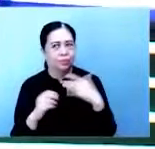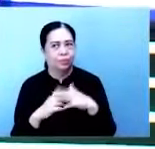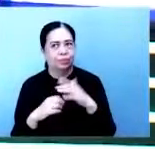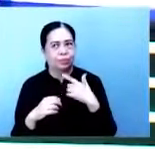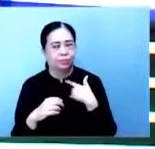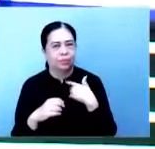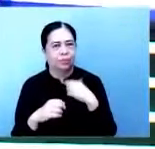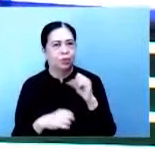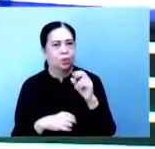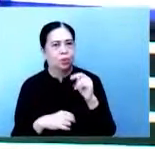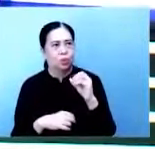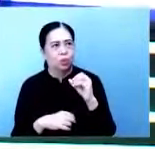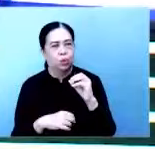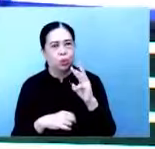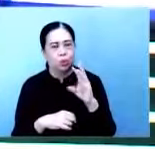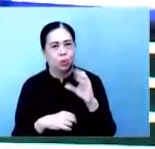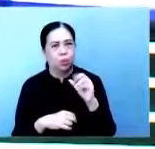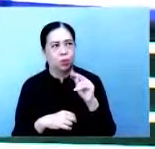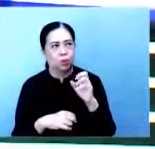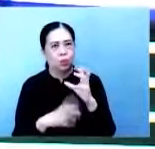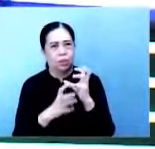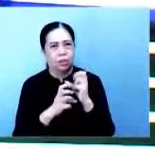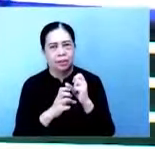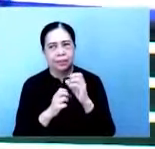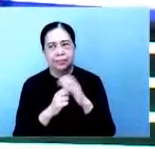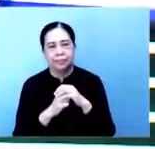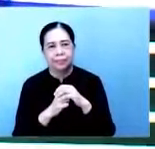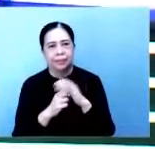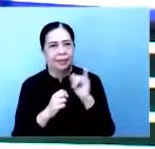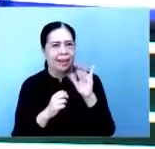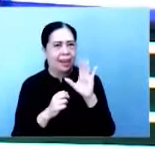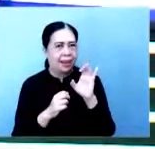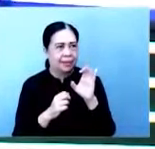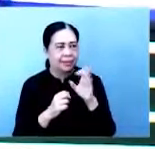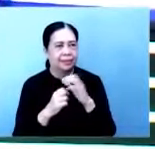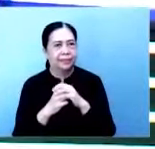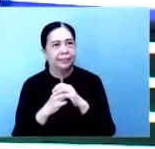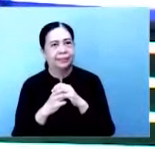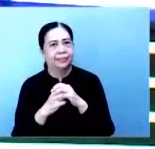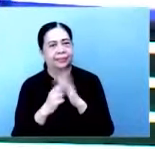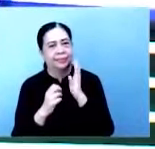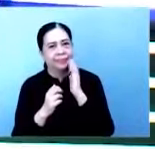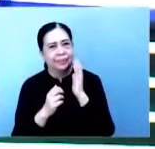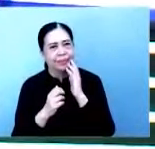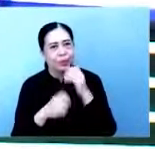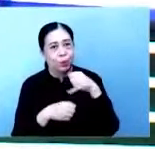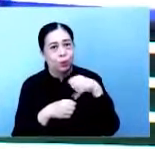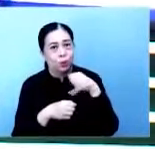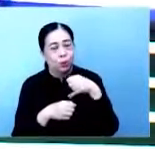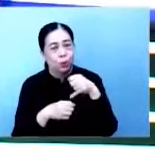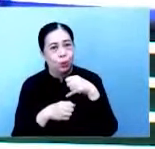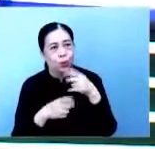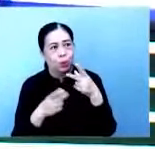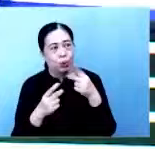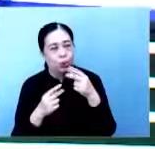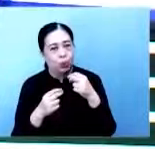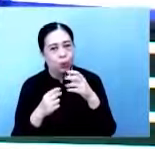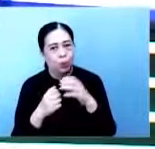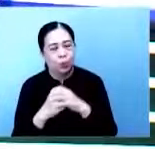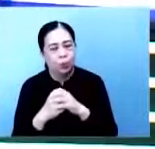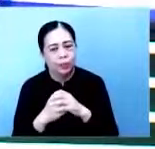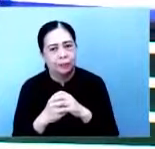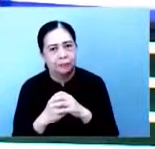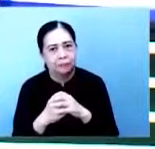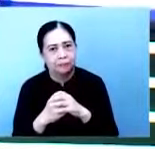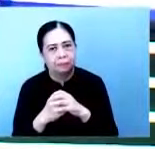cone. Snow cone? Oo, durog na, ano, na yellow. And then, alam mo yung juice? Uh-oh. Gawin mo siyang konting-konting tubig, tapos gawin mo